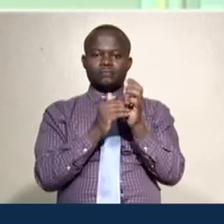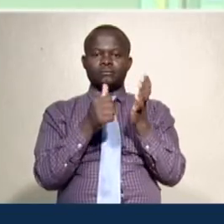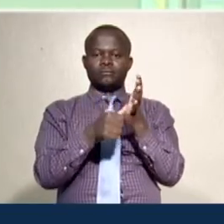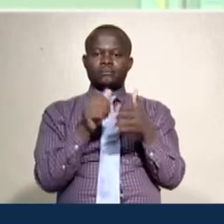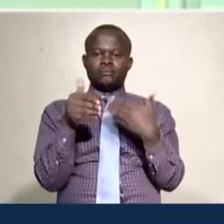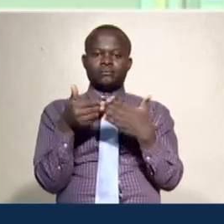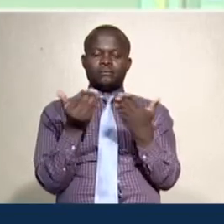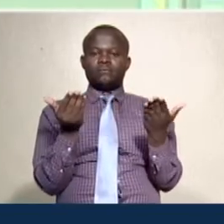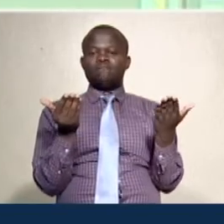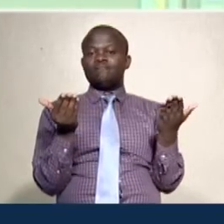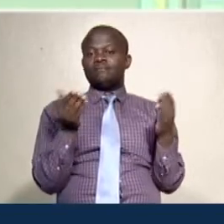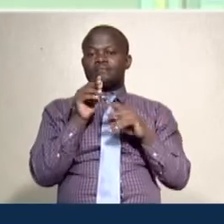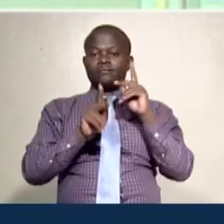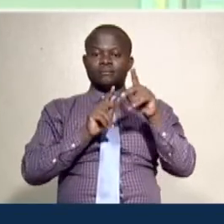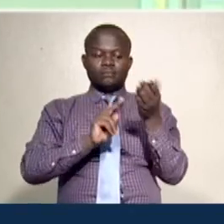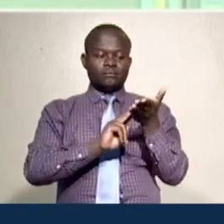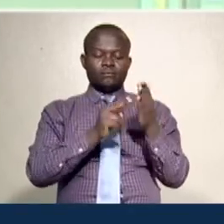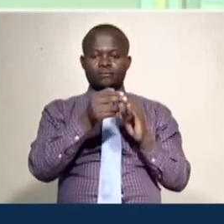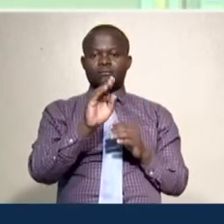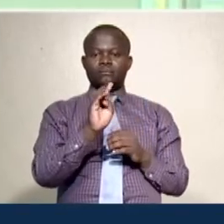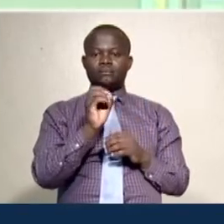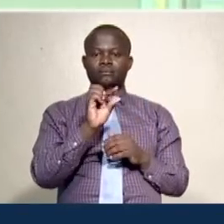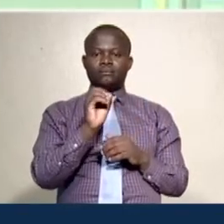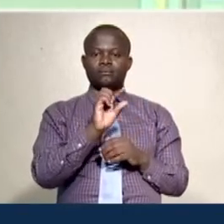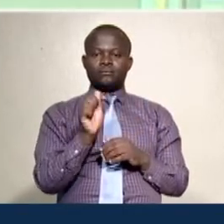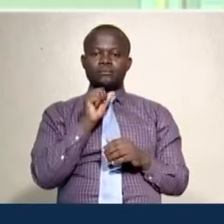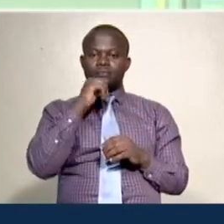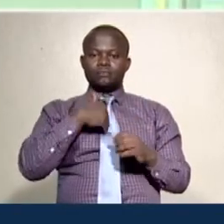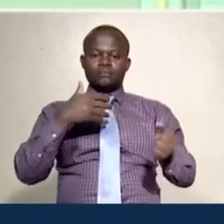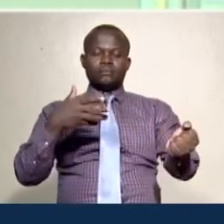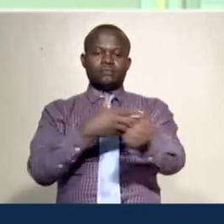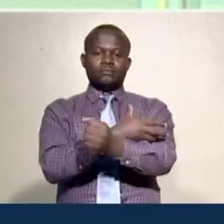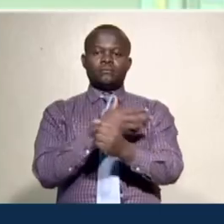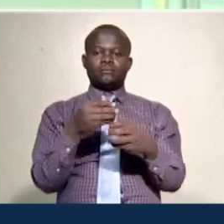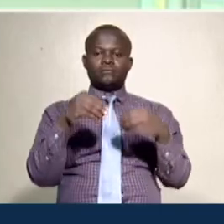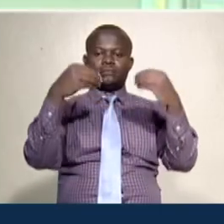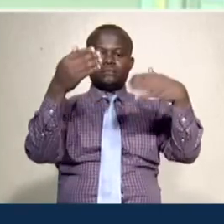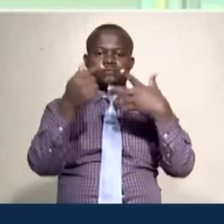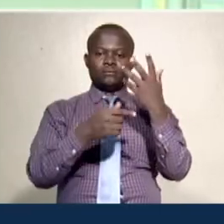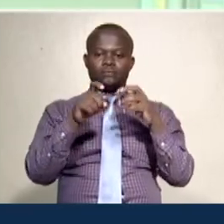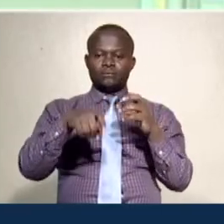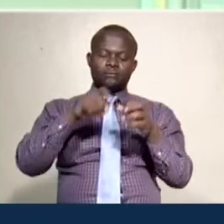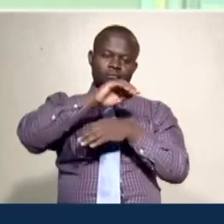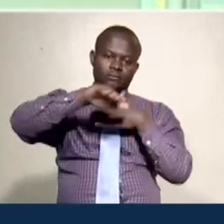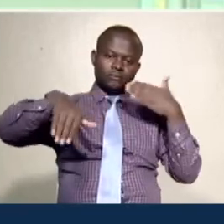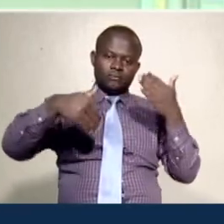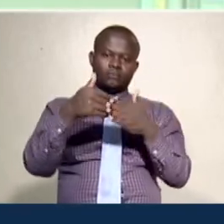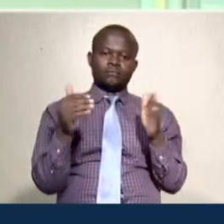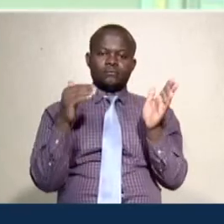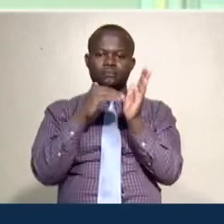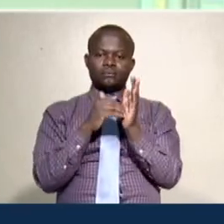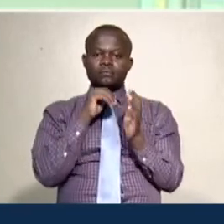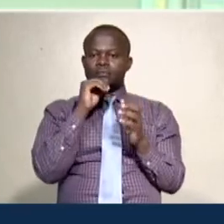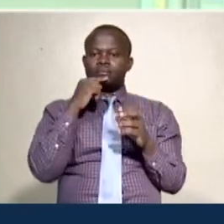kiba abantu bakoresha iyo biyogazi wenda badafite ubushobozi bwo kuyihereza ibikenewe byose, ndetse